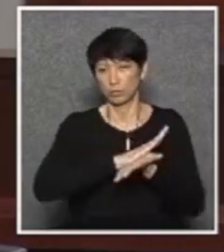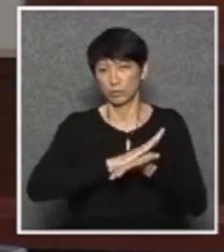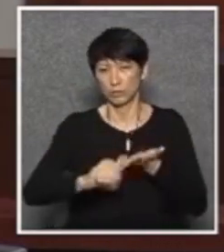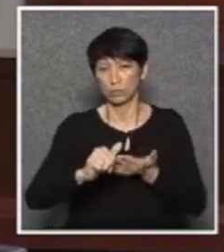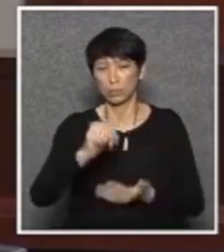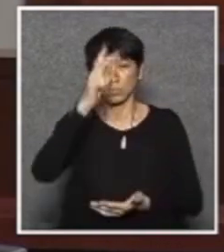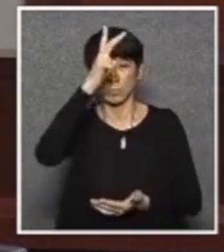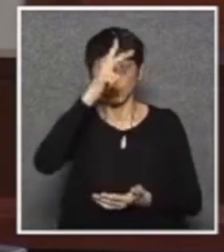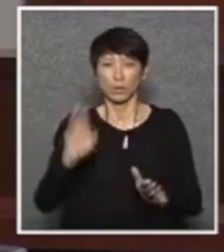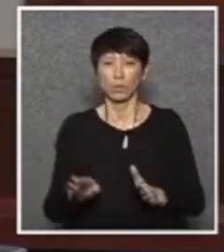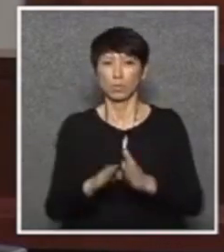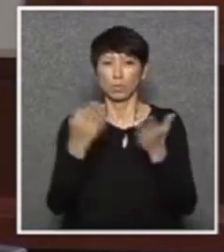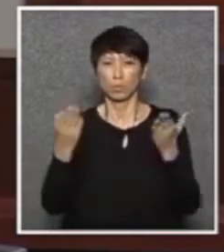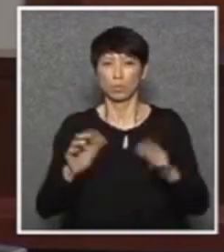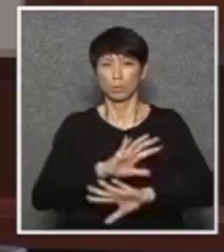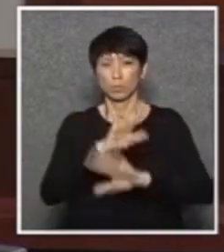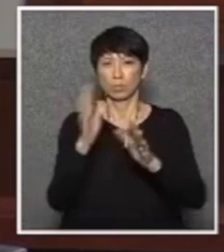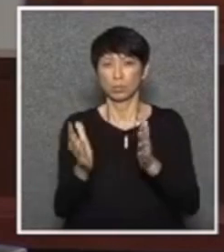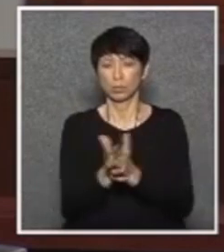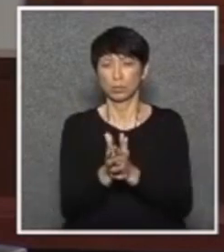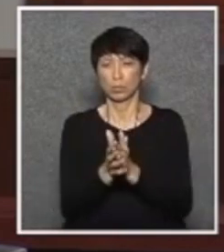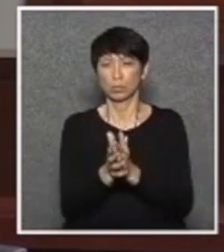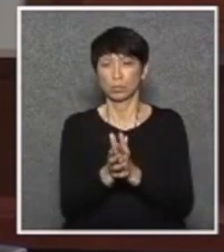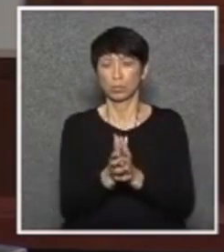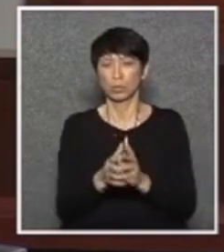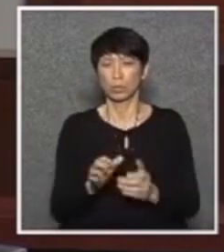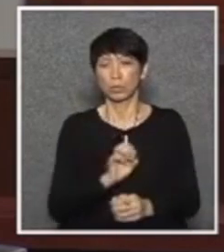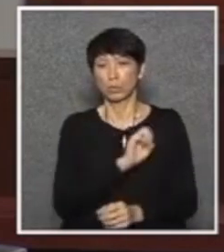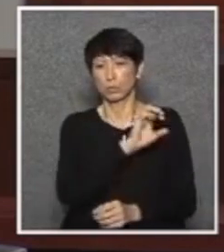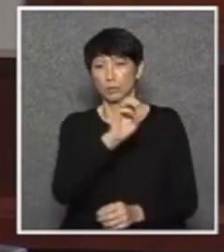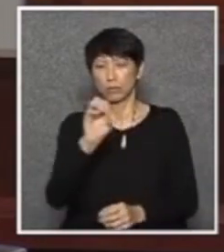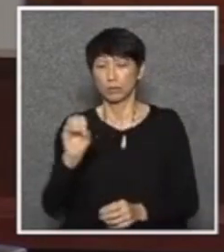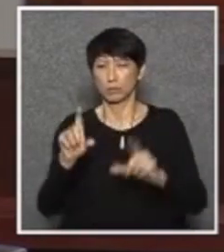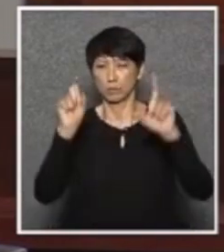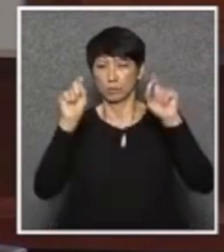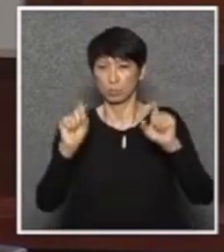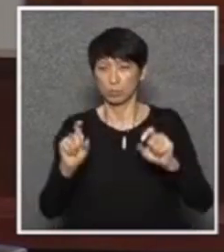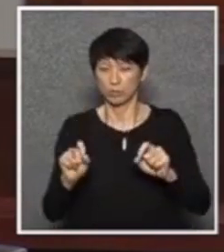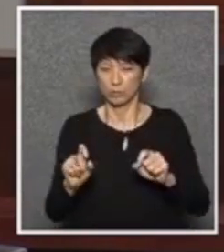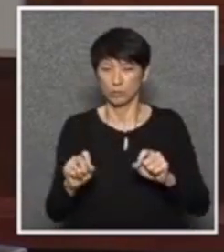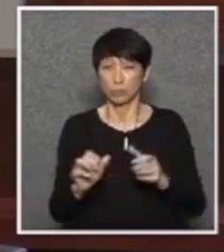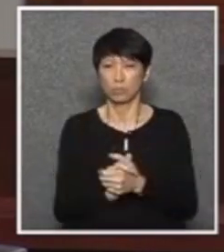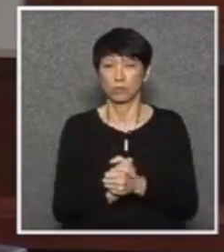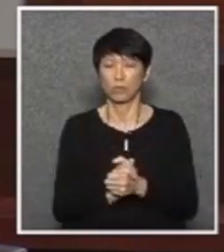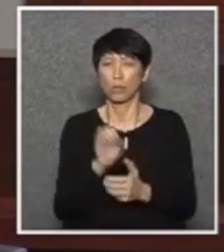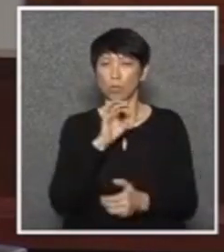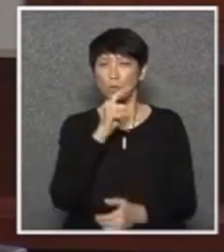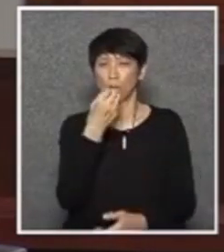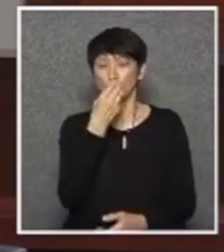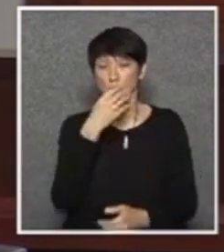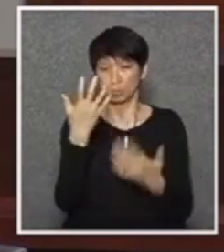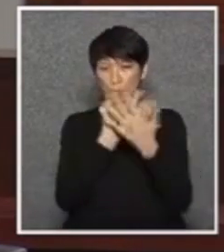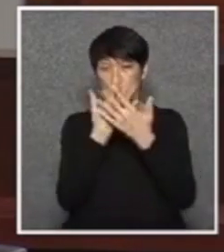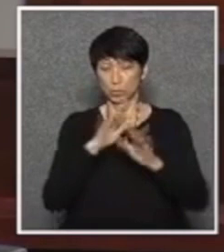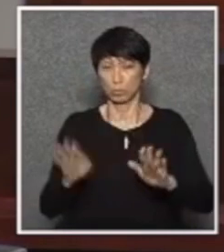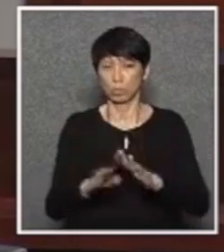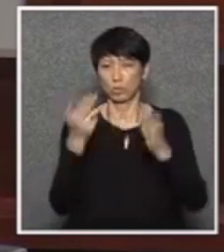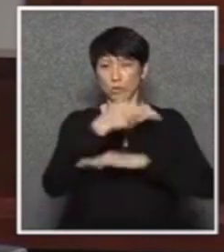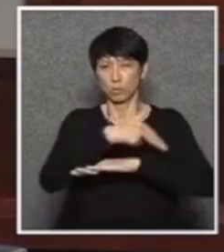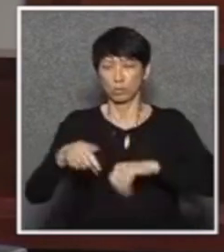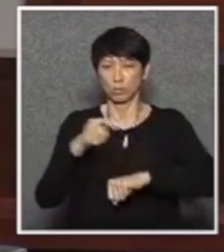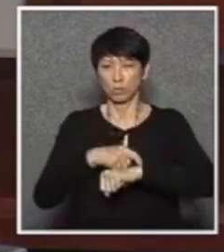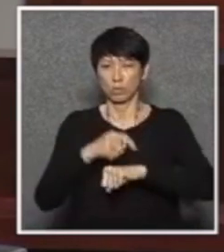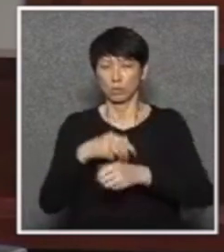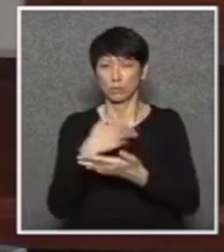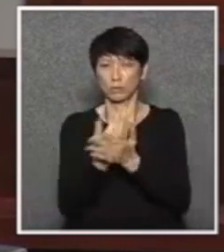府開始全面反撲製造輿論。例如說香港電視計劃開台的時候就開設多個